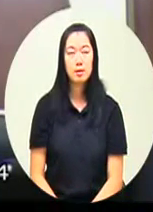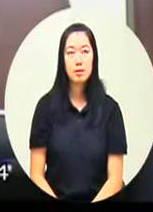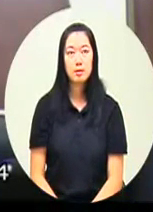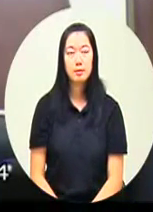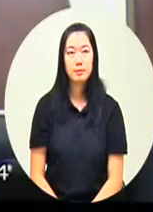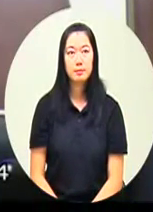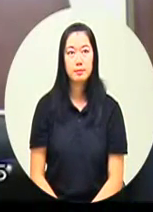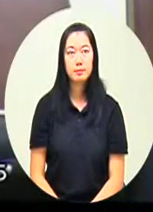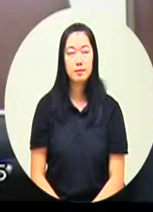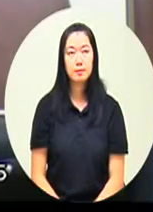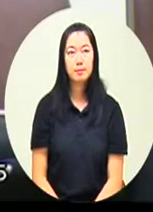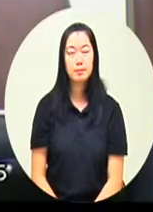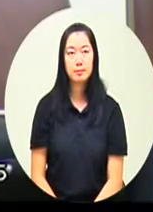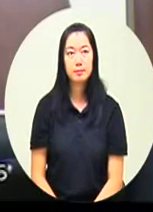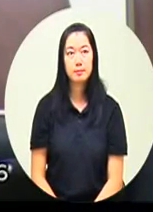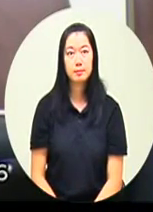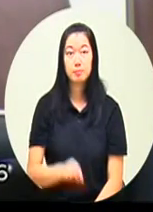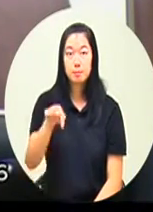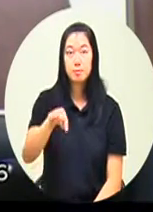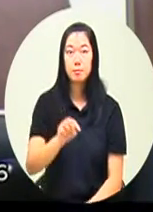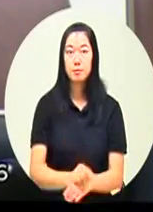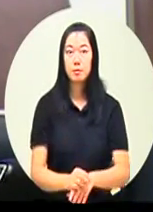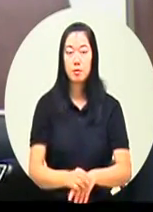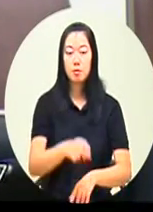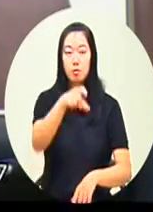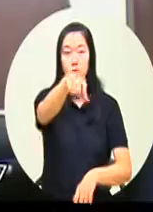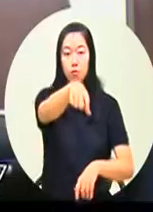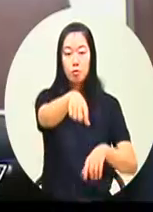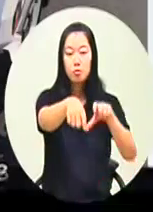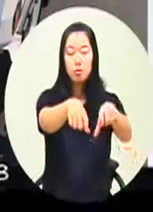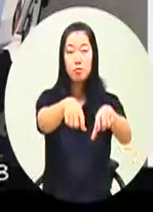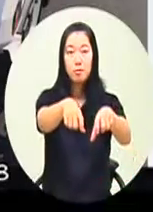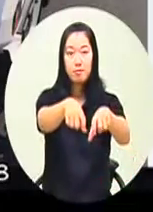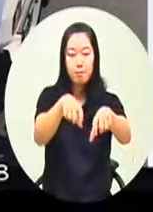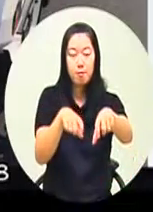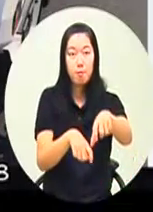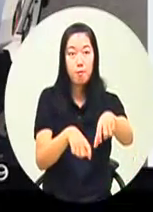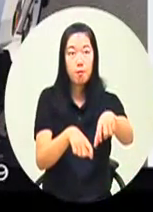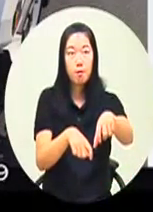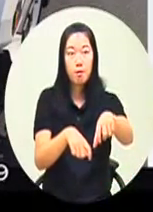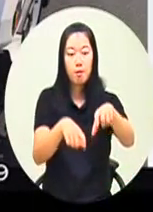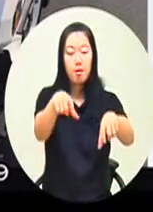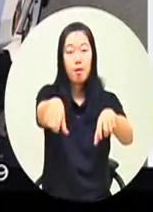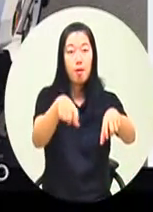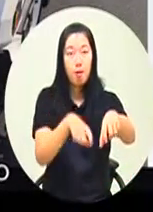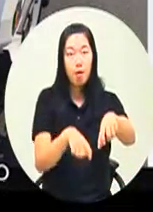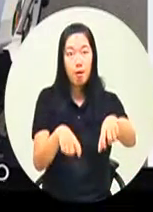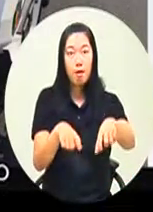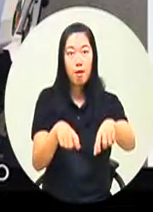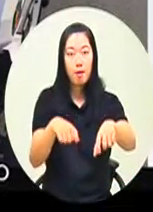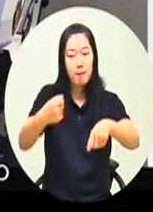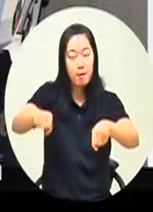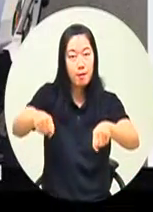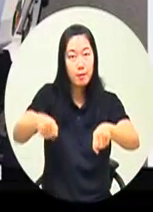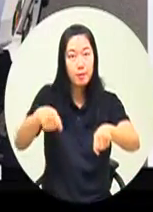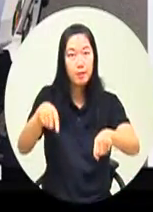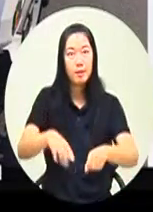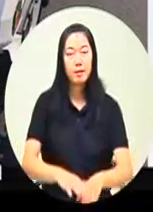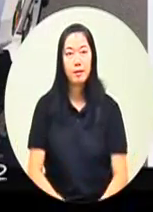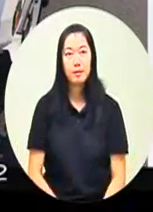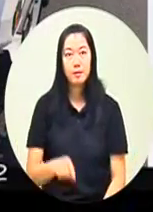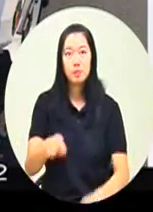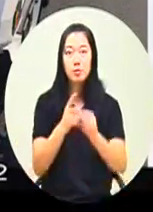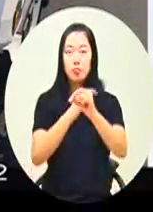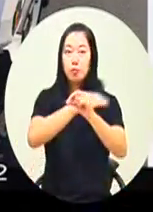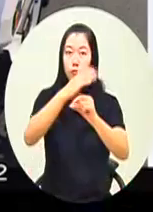那这个是三轮的前二后一就是在我们这个 Eco Mobility 的一个活动场域就是中山大